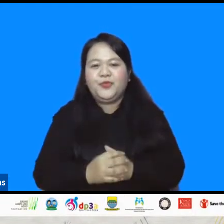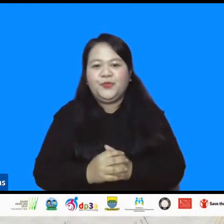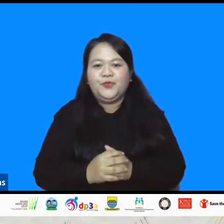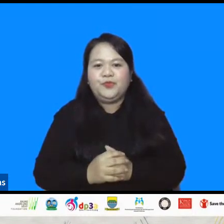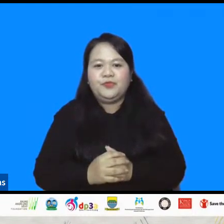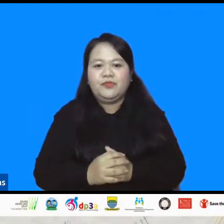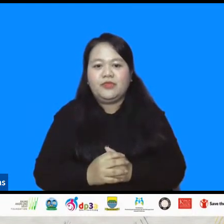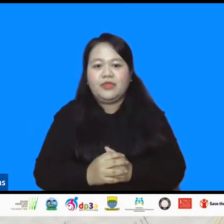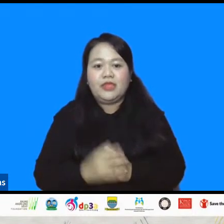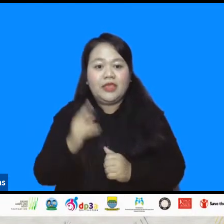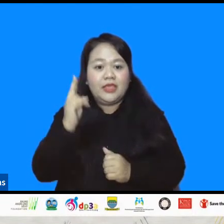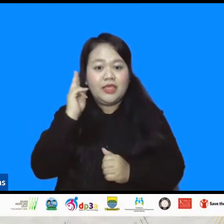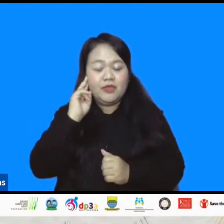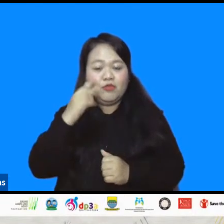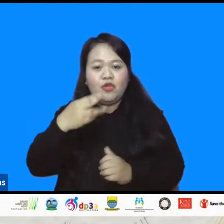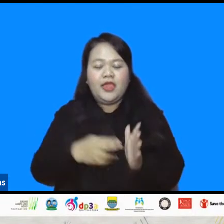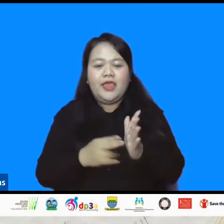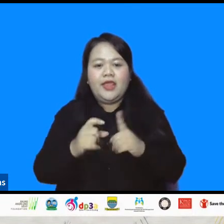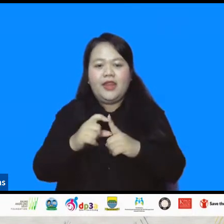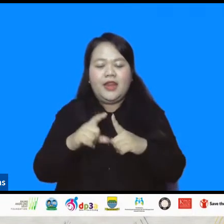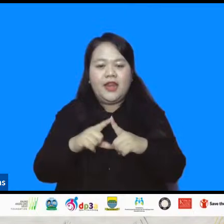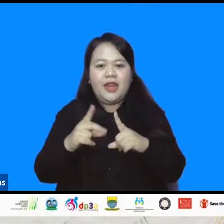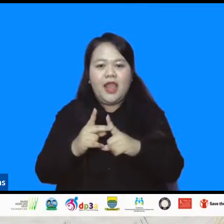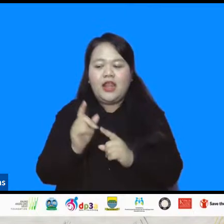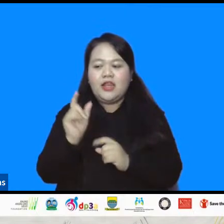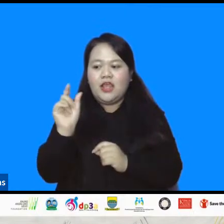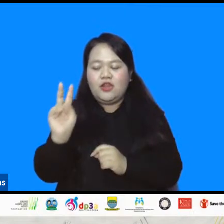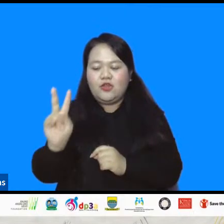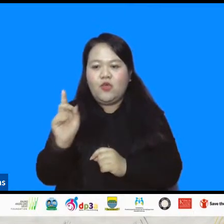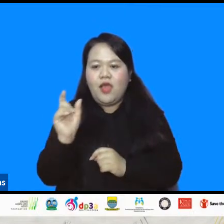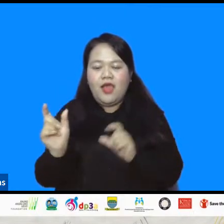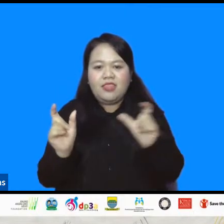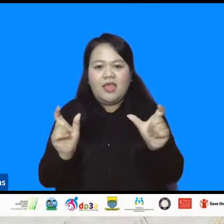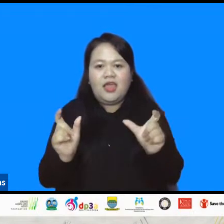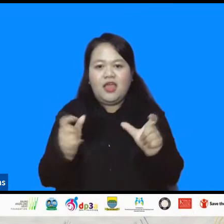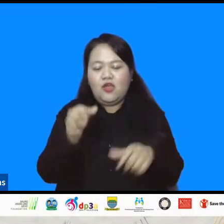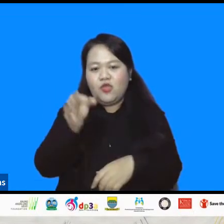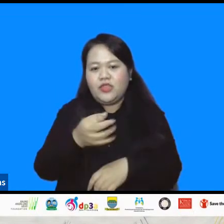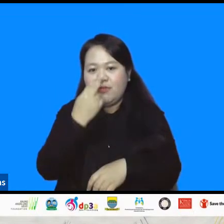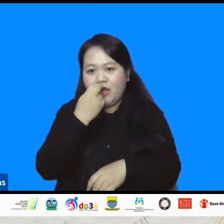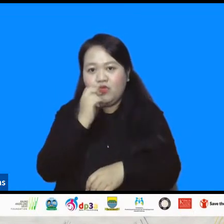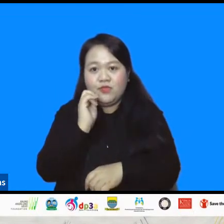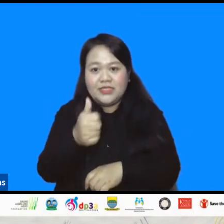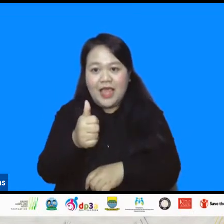dari Bunda Endah nih, boleh nggak sih Bun kasih dua kata aja untuk anak-anak di Kota Bandung?